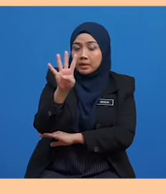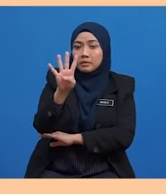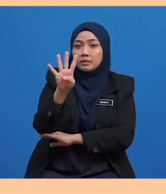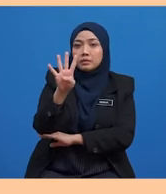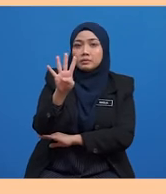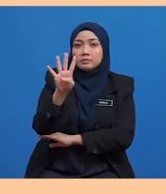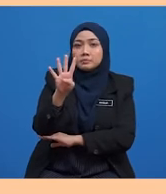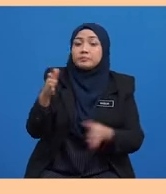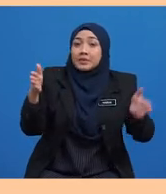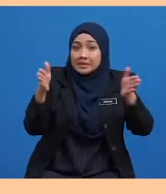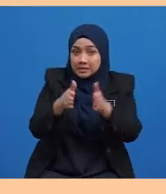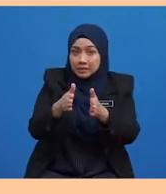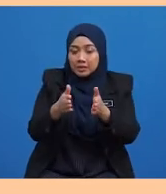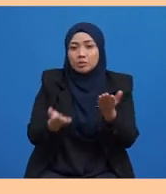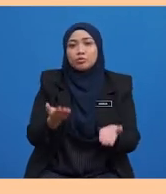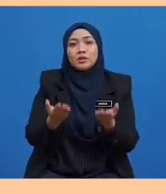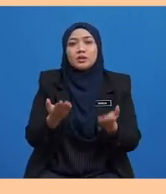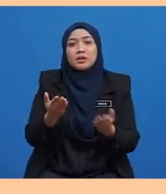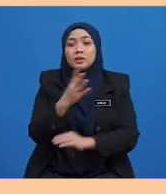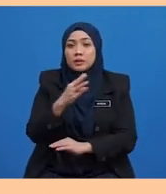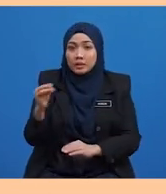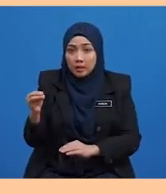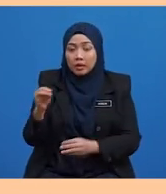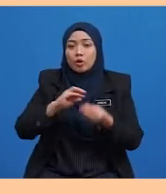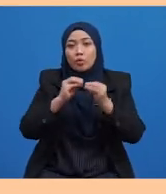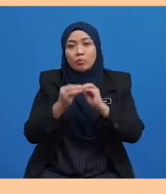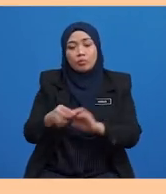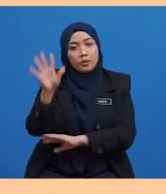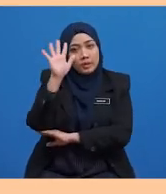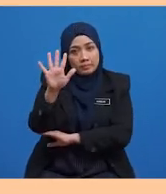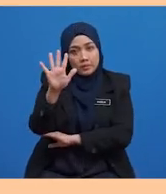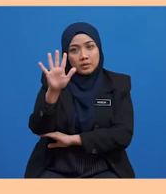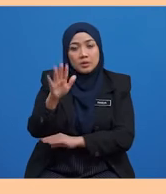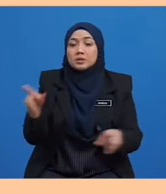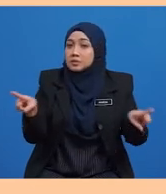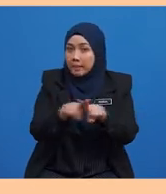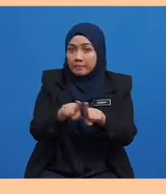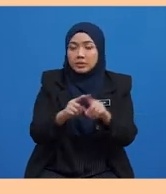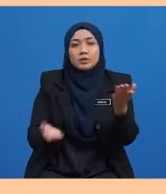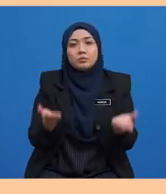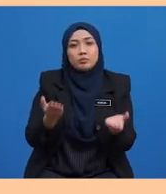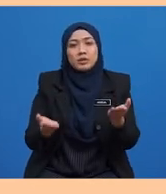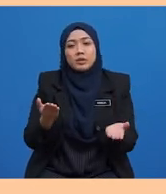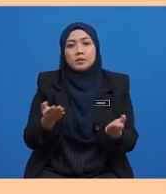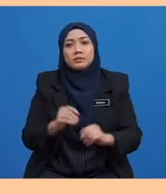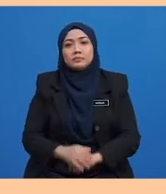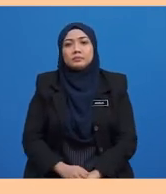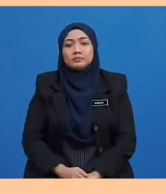Keempat adalah kecil kemungkinan. Dan yang terakhir sekali adalah sama kemungkinan.